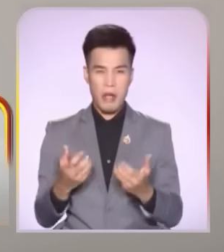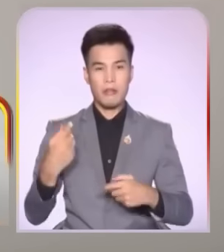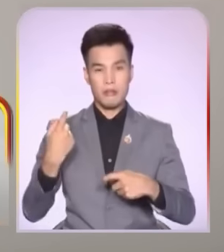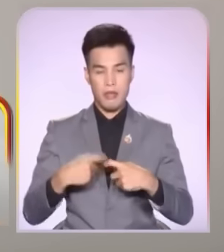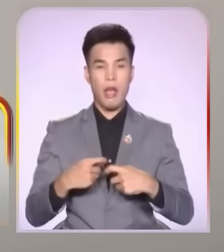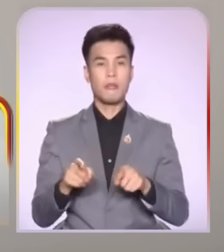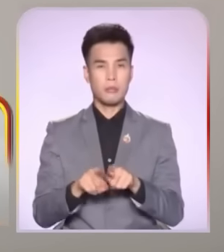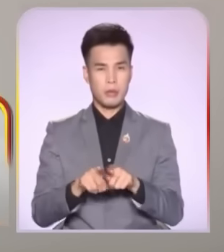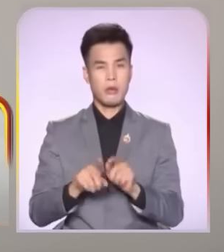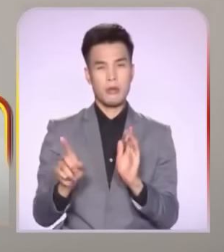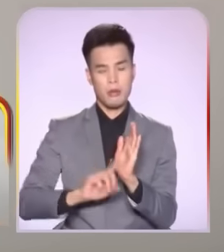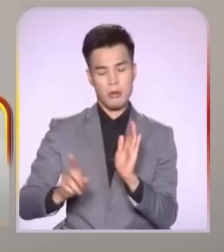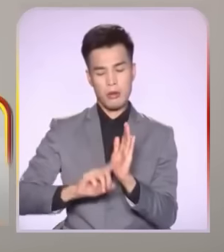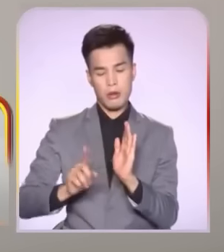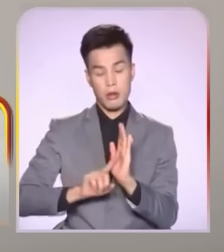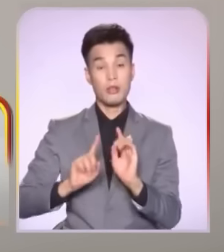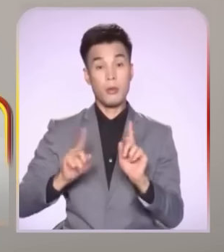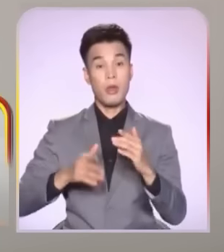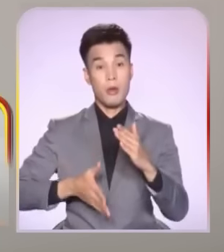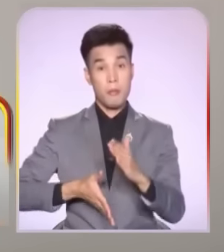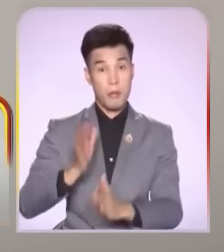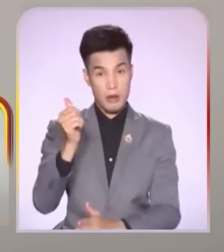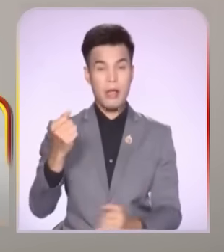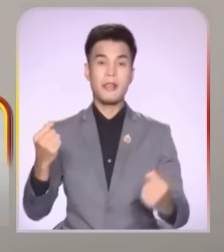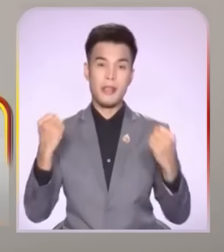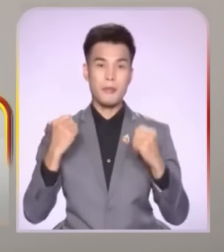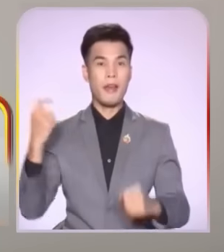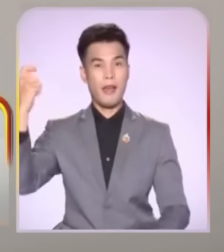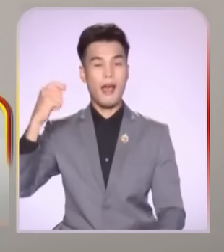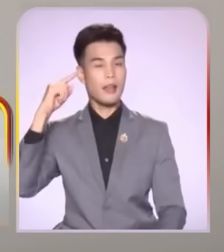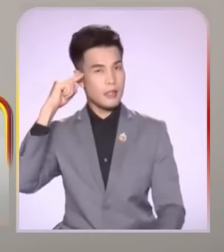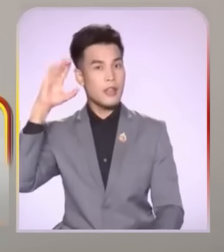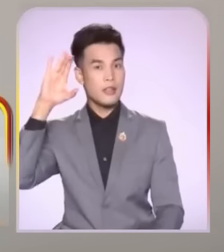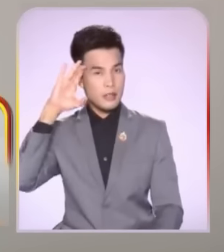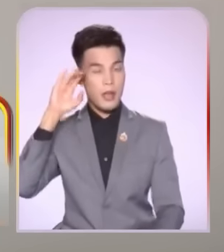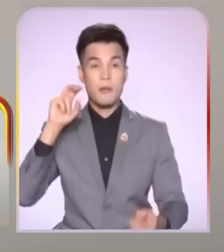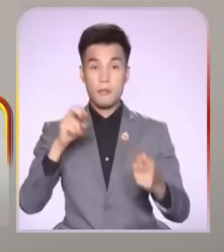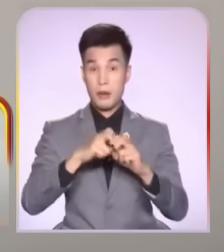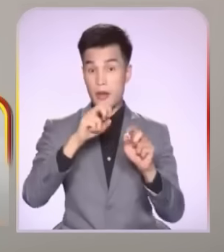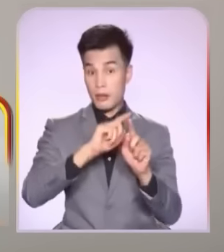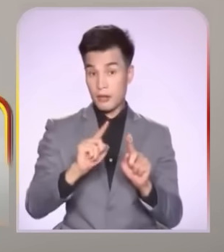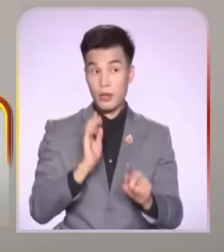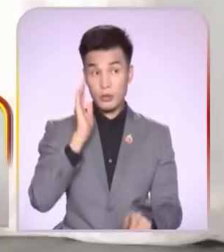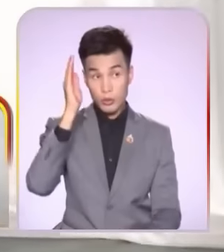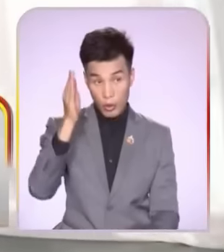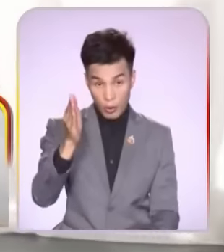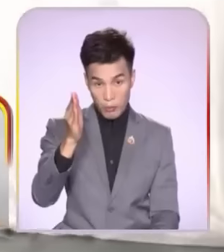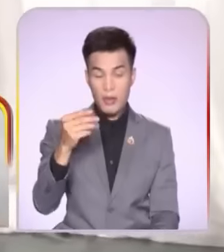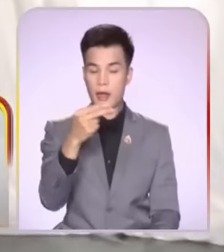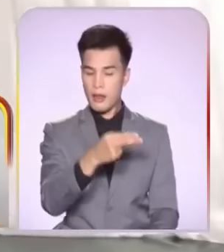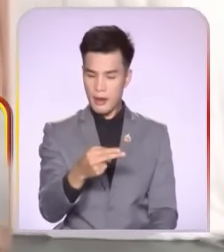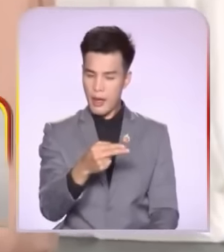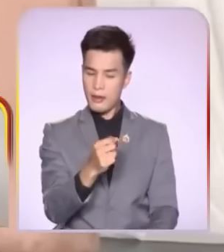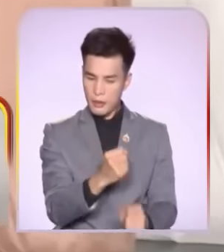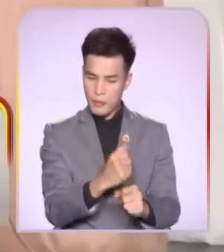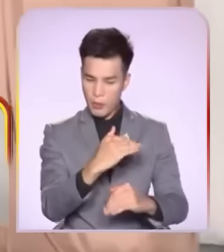ากลำบากมาหลายครั้งแต่สามารถผ่านมาได้อย่างเข้มแข็งอาจึงเชื่อเสมอว่าปัญหาหรือสถานการณ์ในวันข้างหน้าหลานจะสามารถ